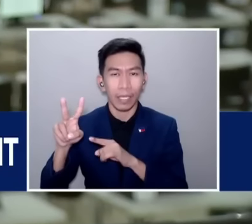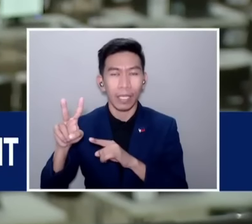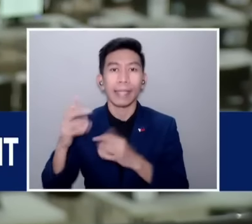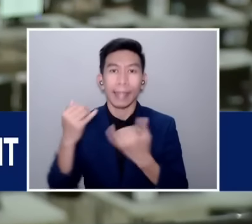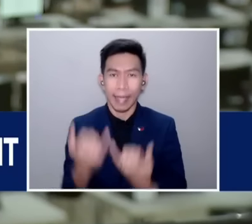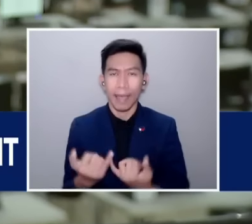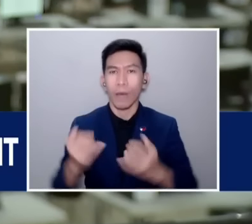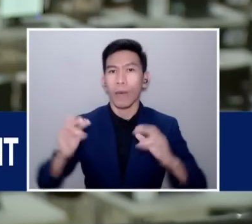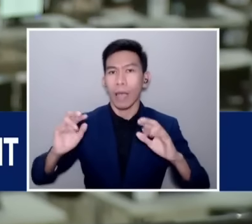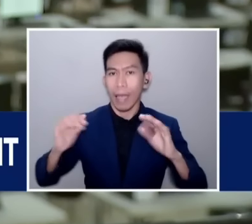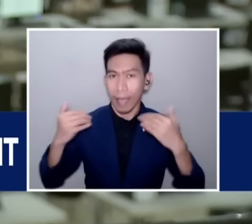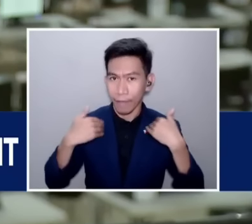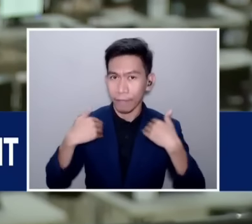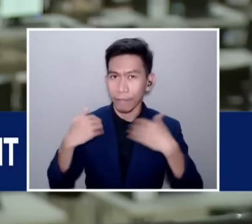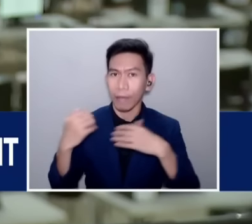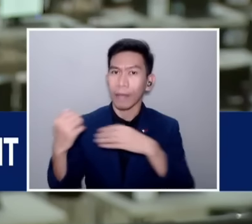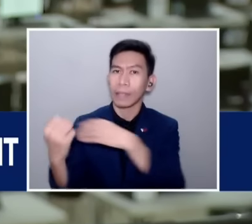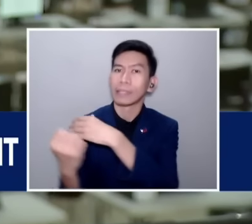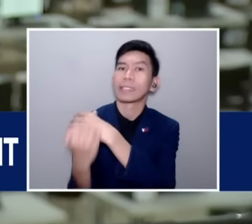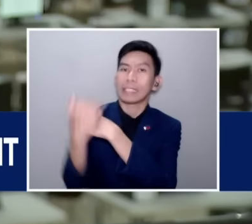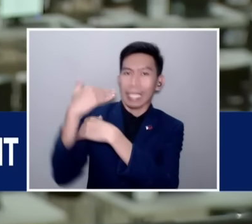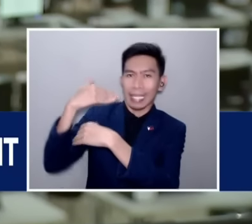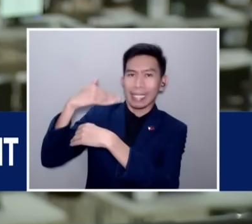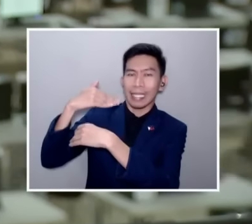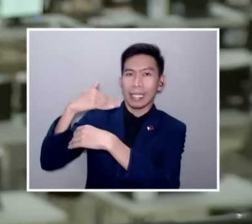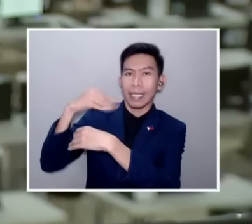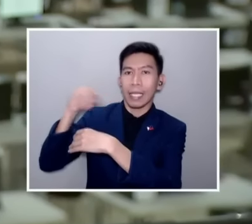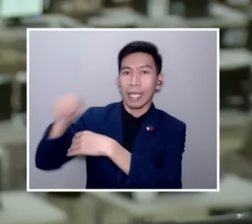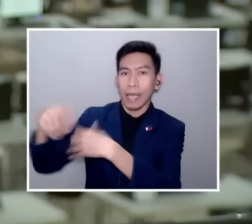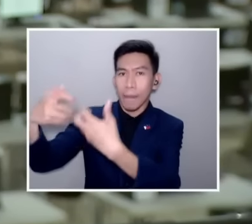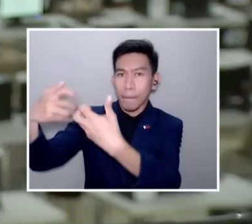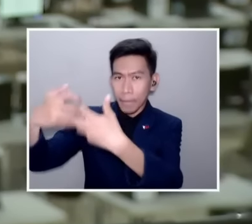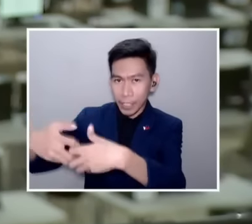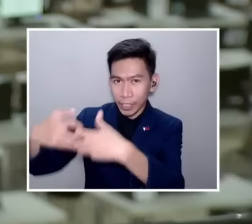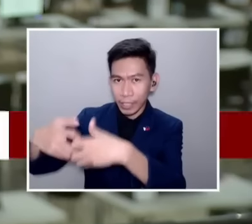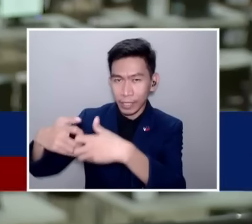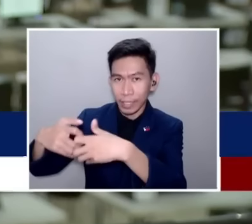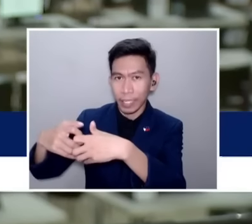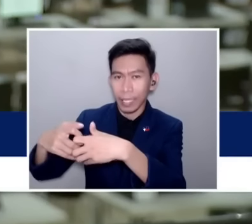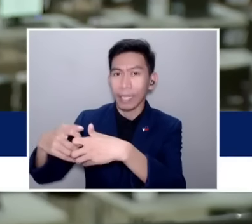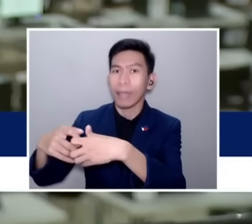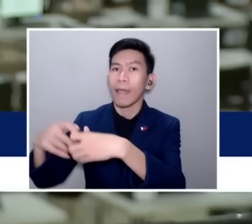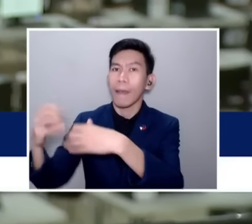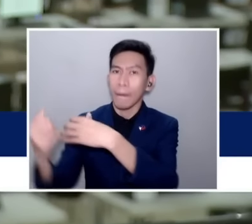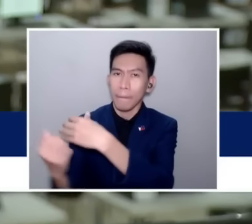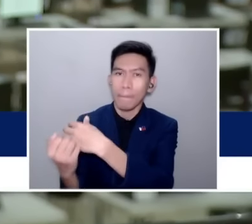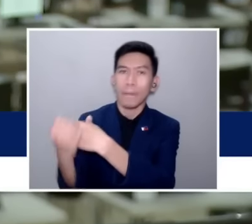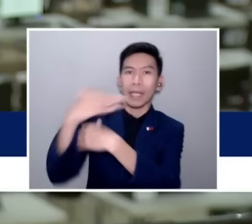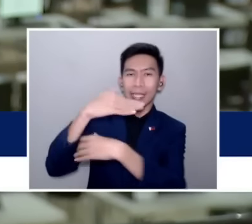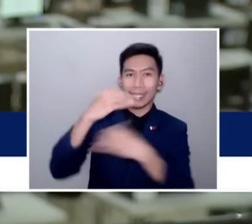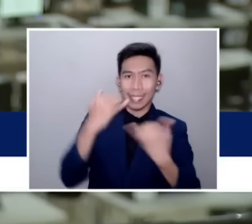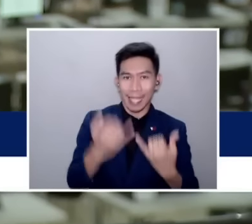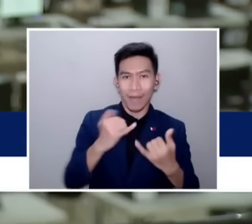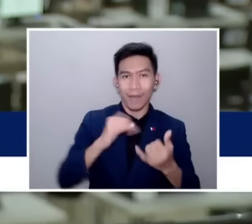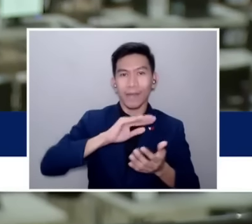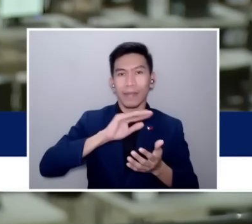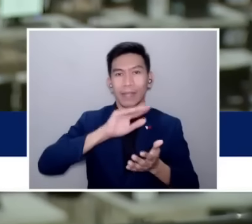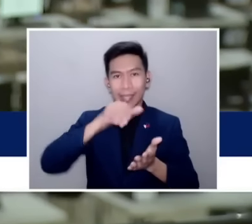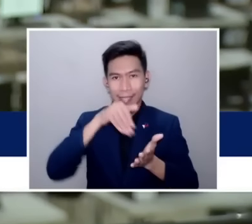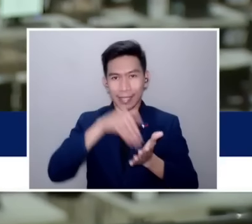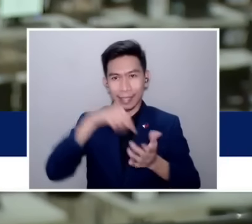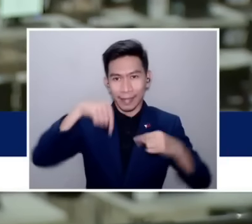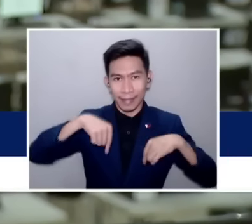o nagkakaroon na ng transmission ng data mula sa mga vote counting machines ngayon na, ngayong itong mga oras na ito.